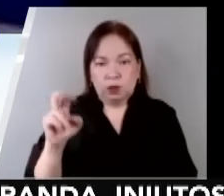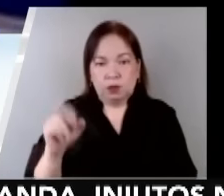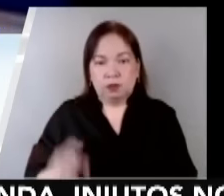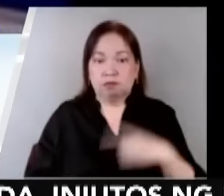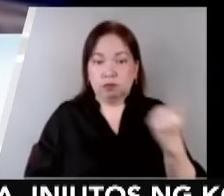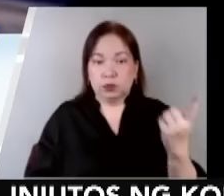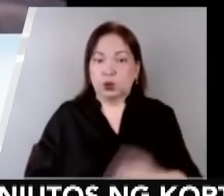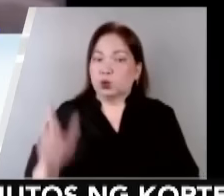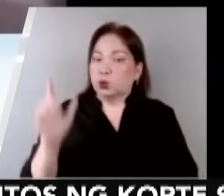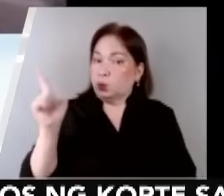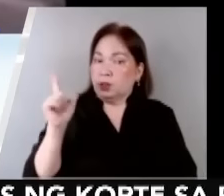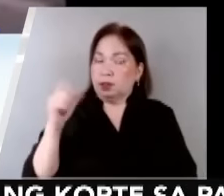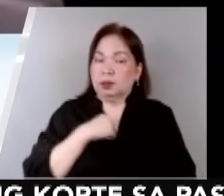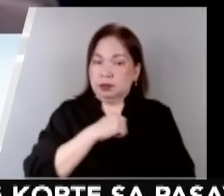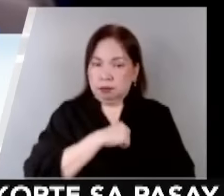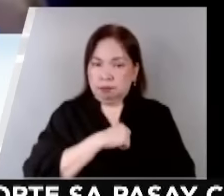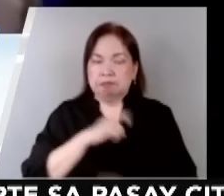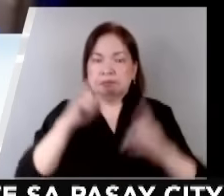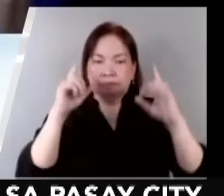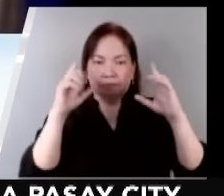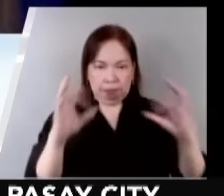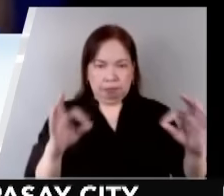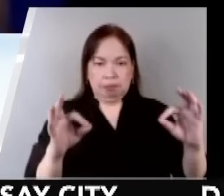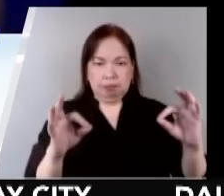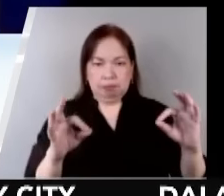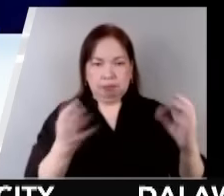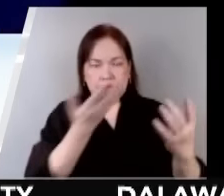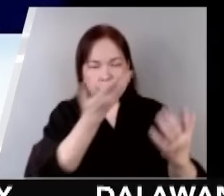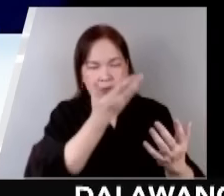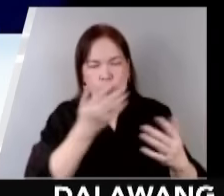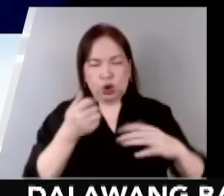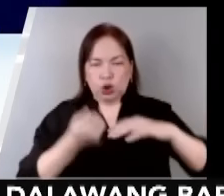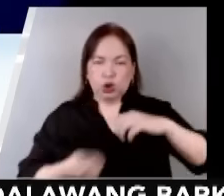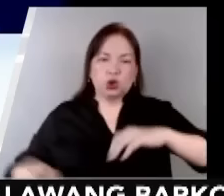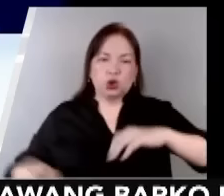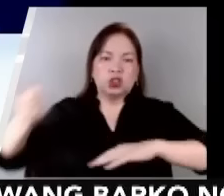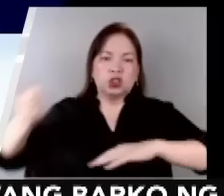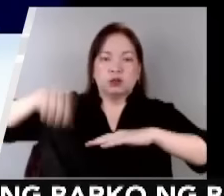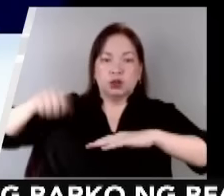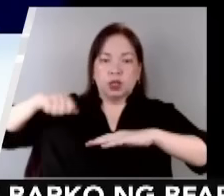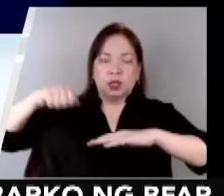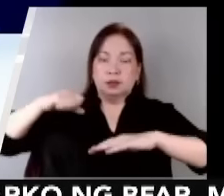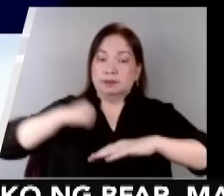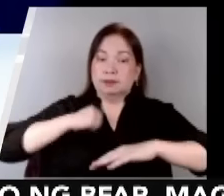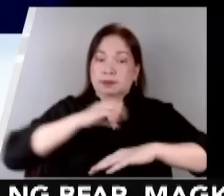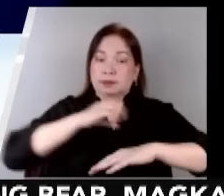fined the Chief Justice of the Supreme Court, Renato C. Corona,